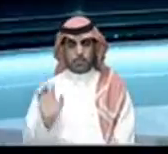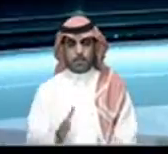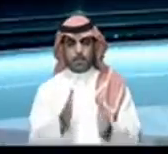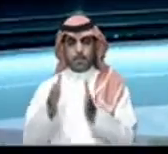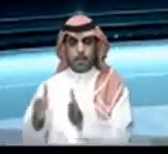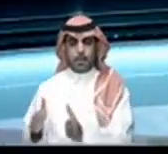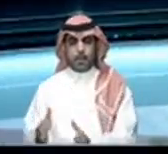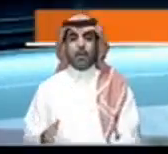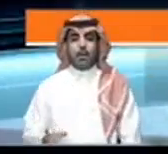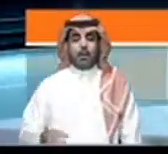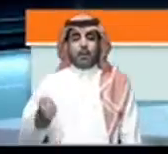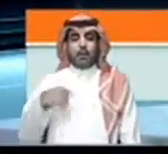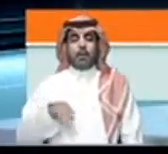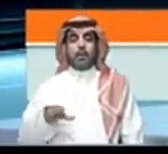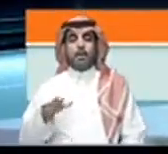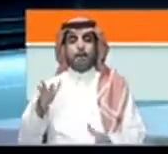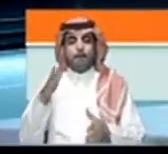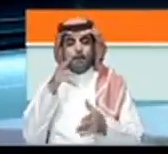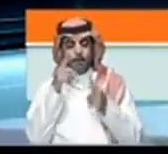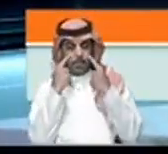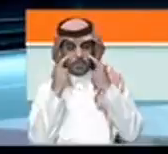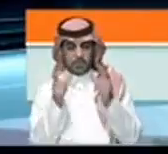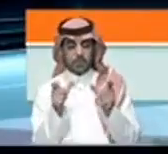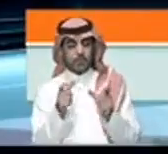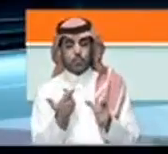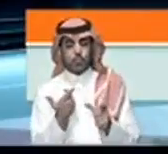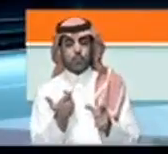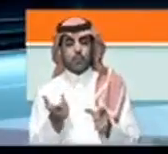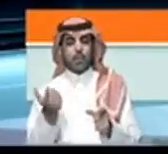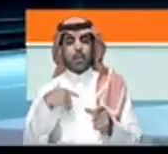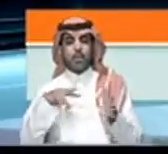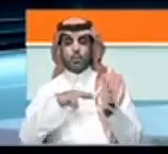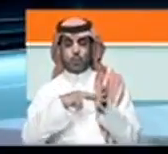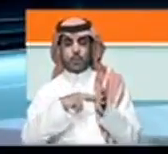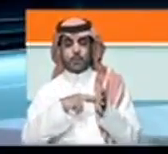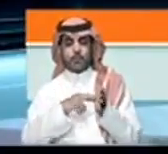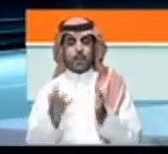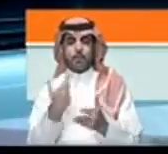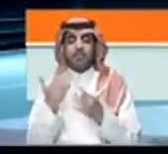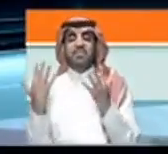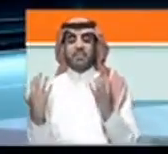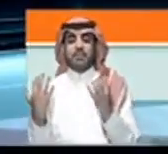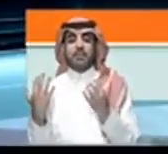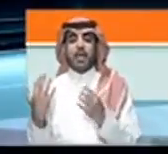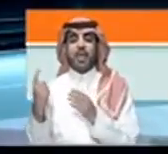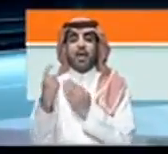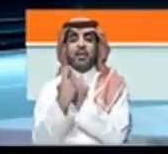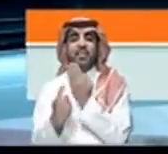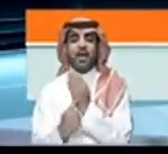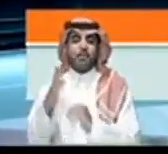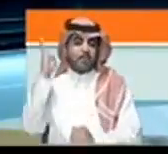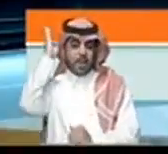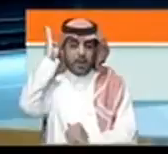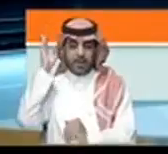والتقى المرصد السوري لحقوق الانسان مقتل ا تسعين من عناصر النظام السوري ومعارضين لها في اشتباكات